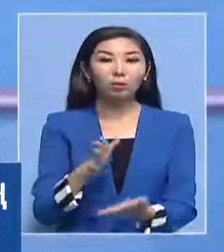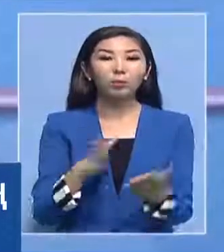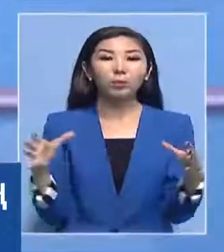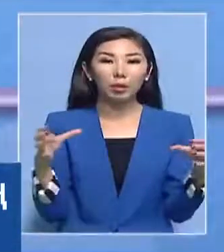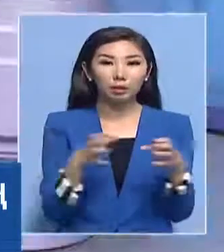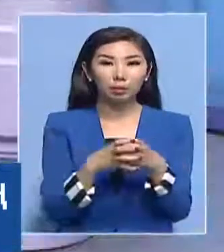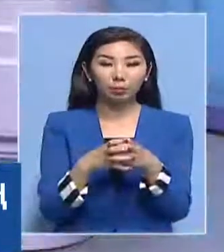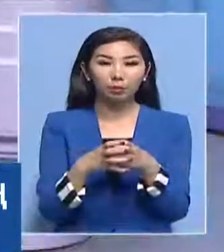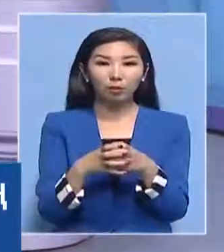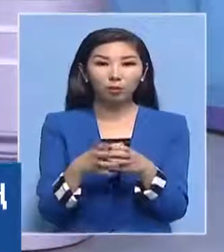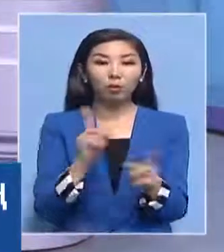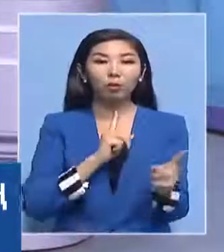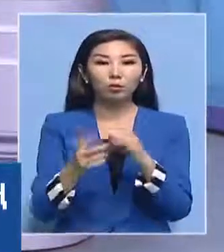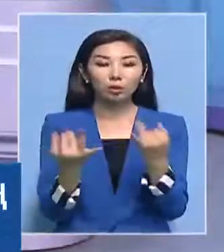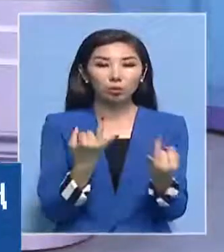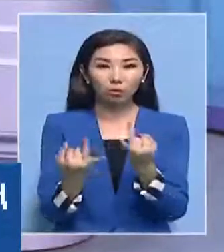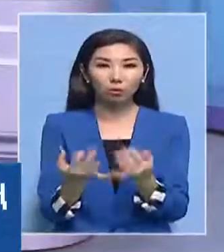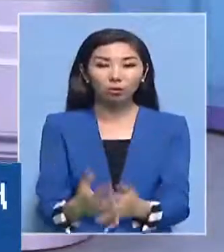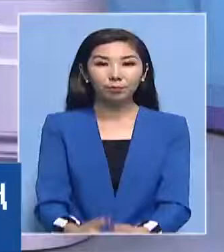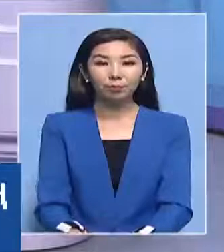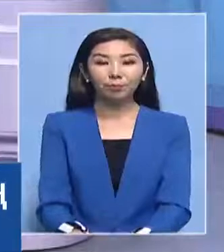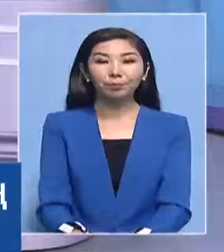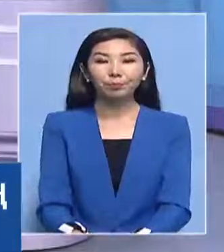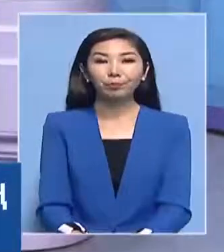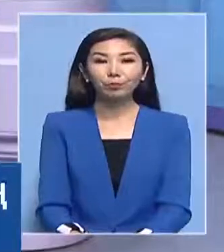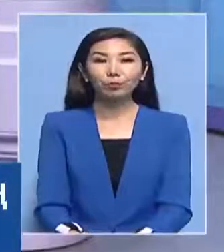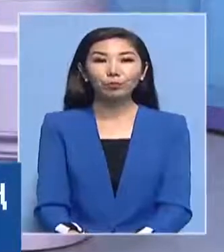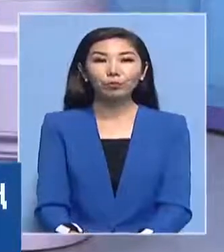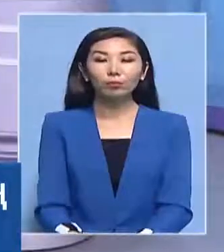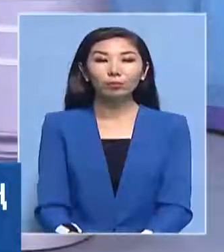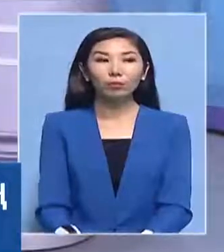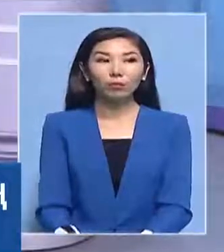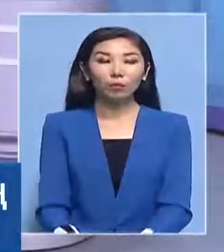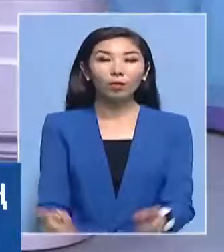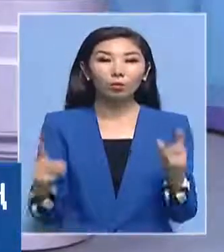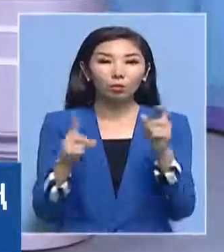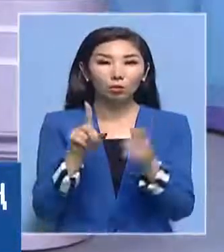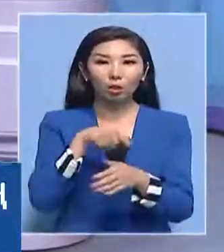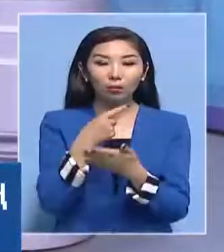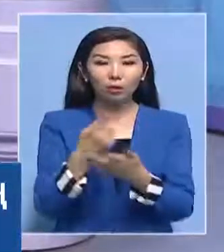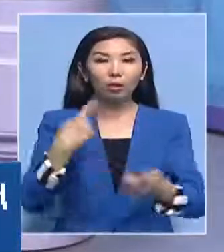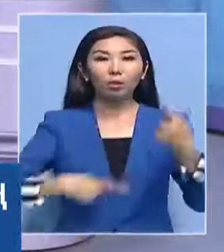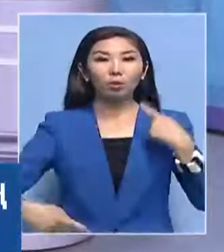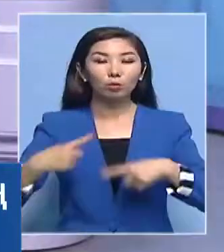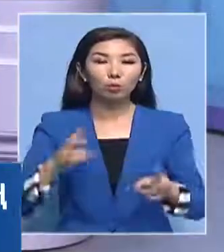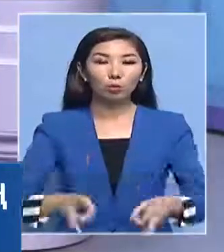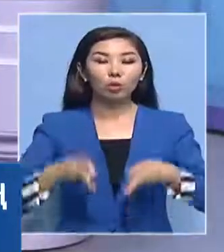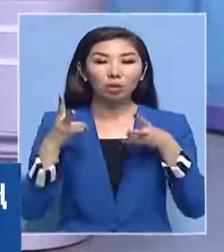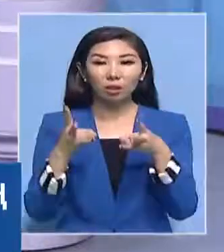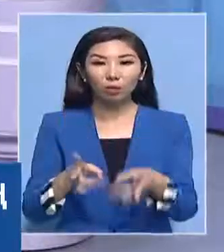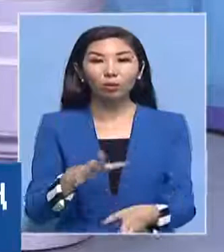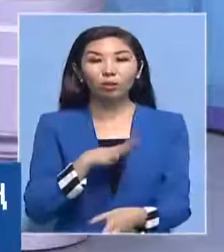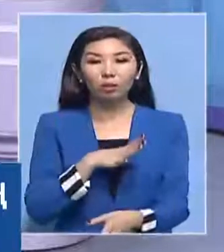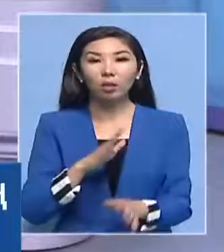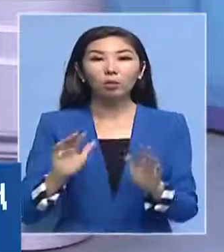бірлесіп осы комиссия отырыстарында шешіп отырмыз. Енді жаңа сіздің сөзіңізге сұрағыңызға оралайық төтенше жағдай кезінде.